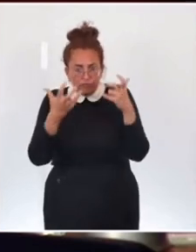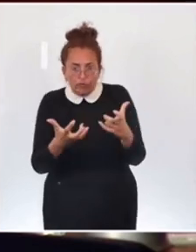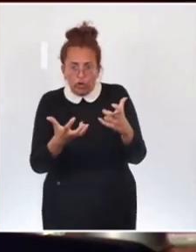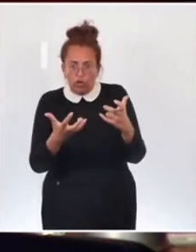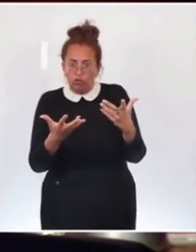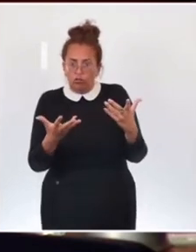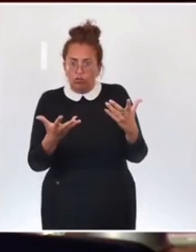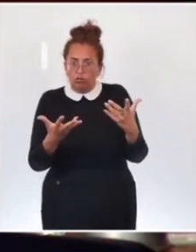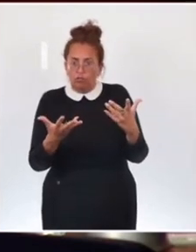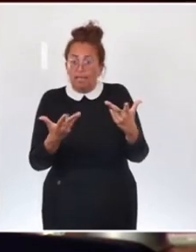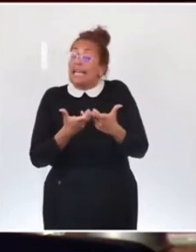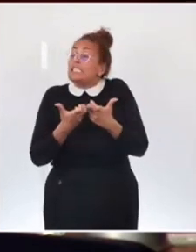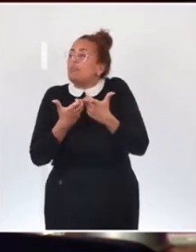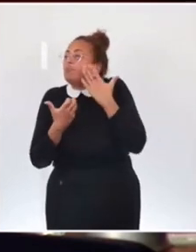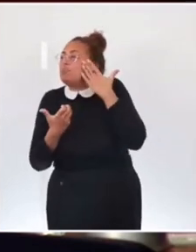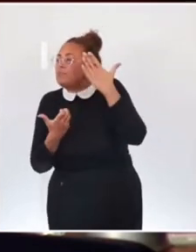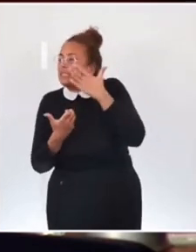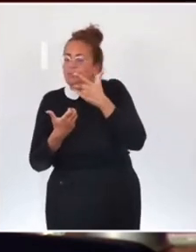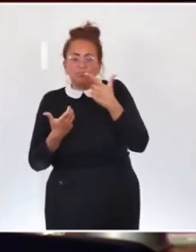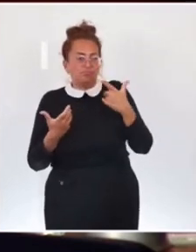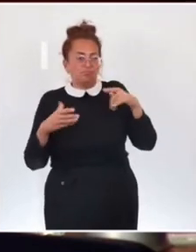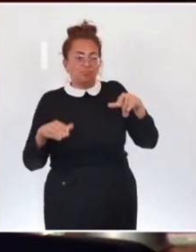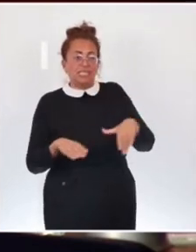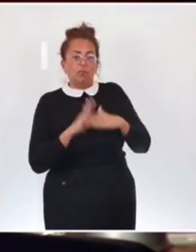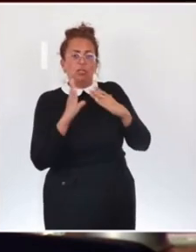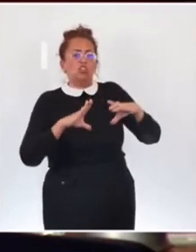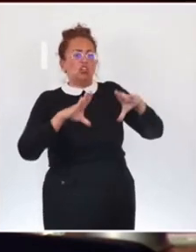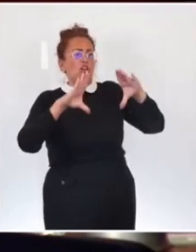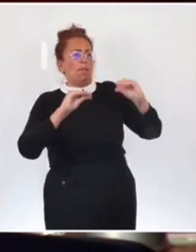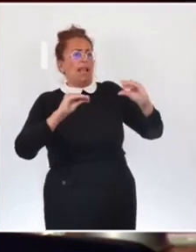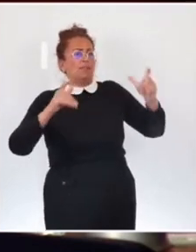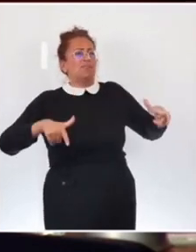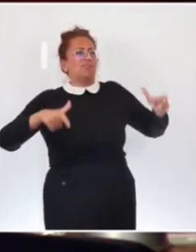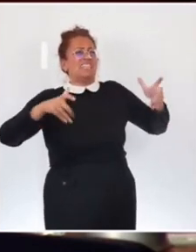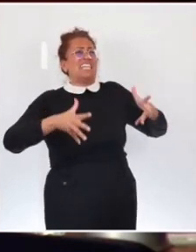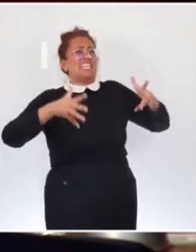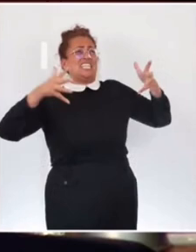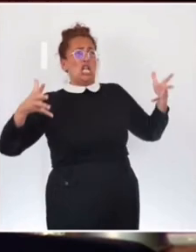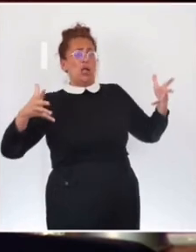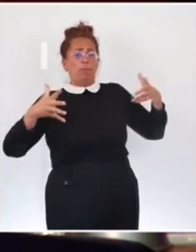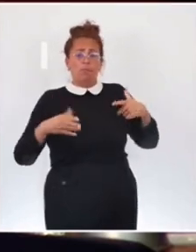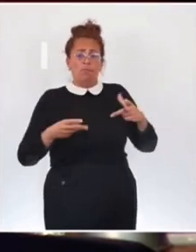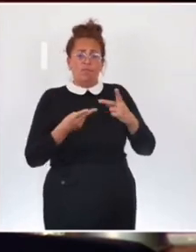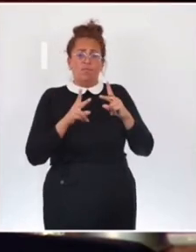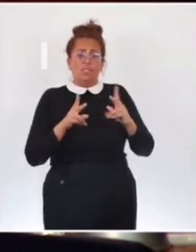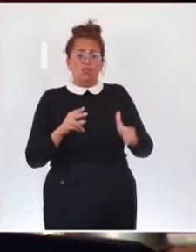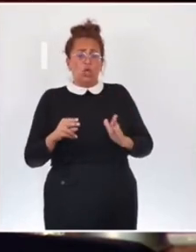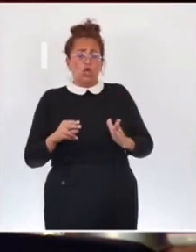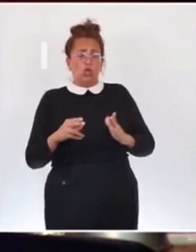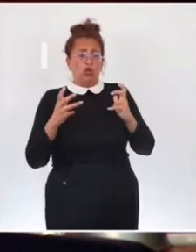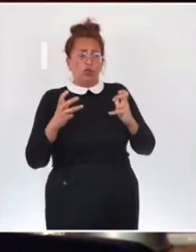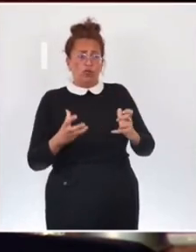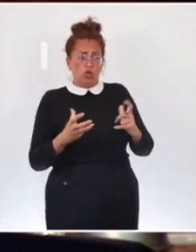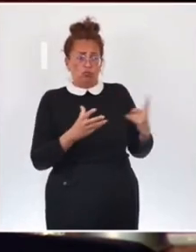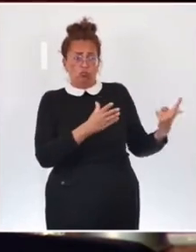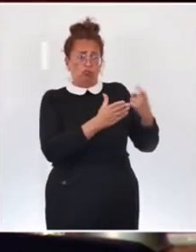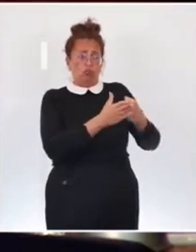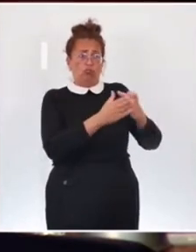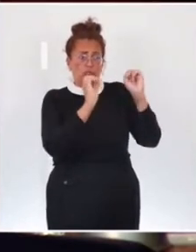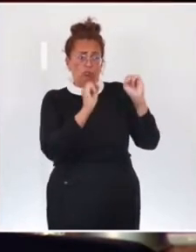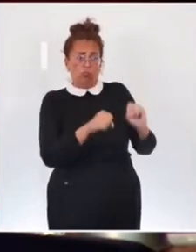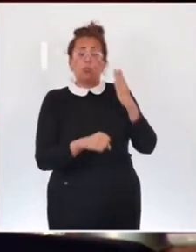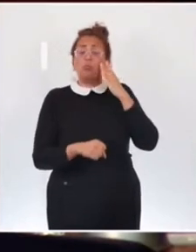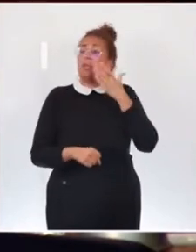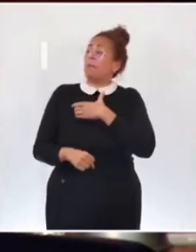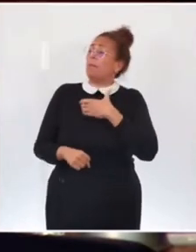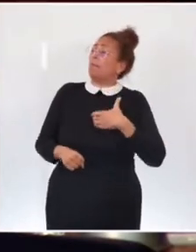peut acheter un immeuble à cet emplacement-là, de cette taille-là dans Bordeaux, pour voir la mairie s'opposer pour des raisons, à la limite,